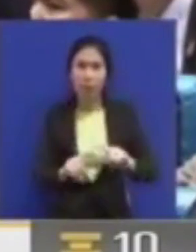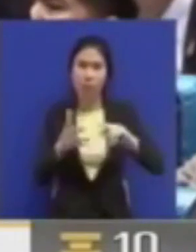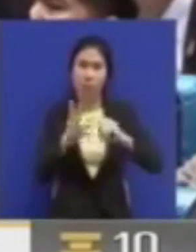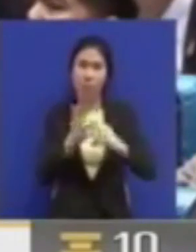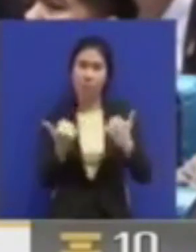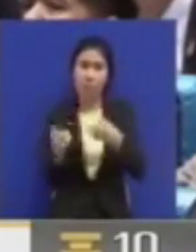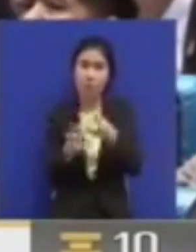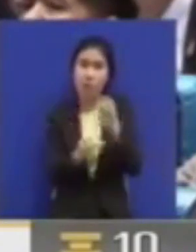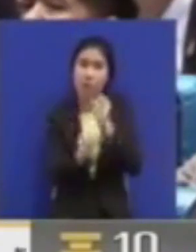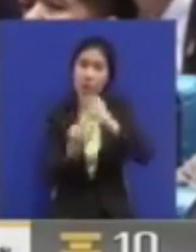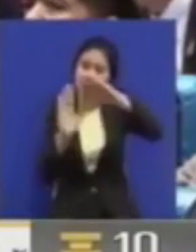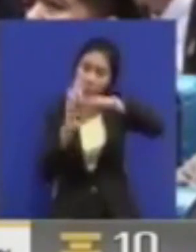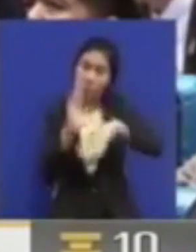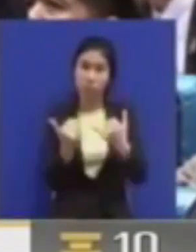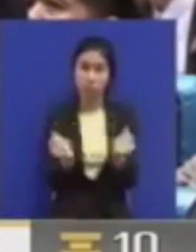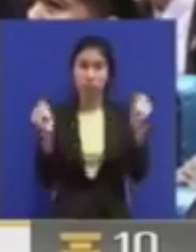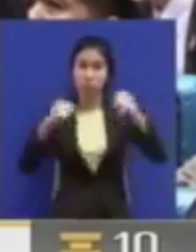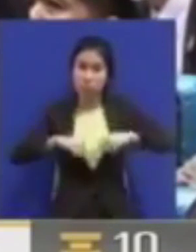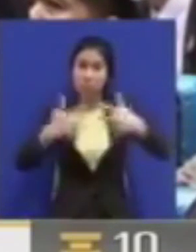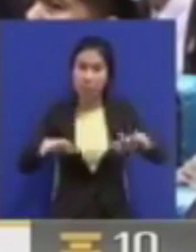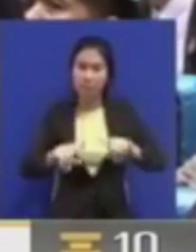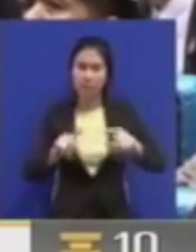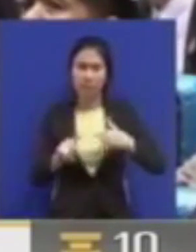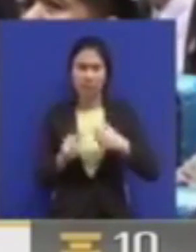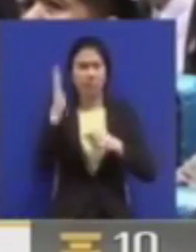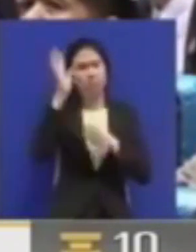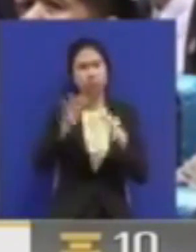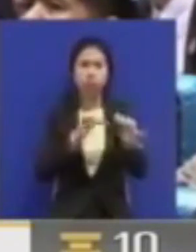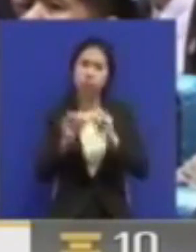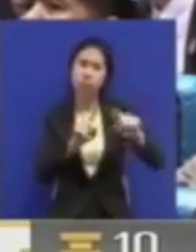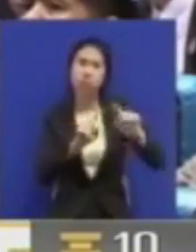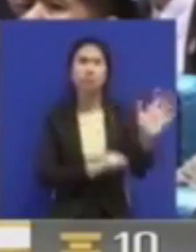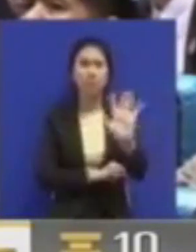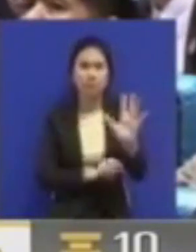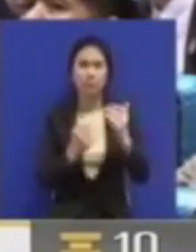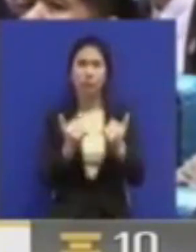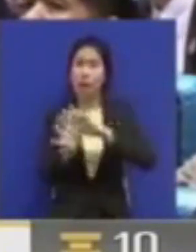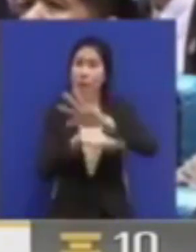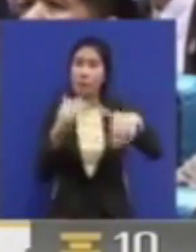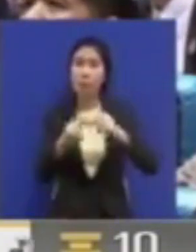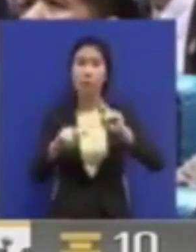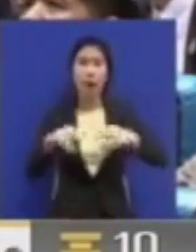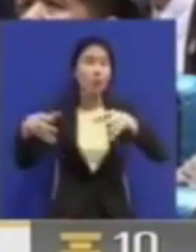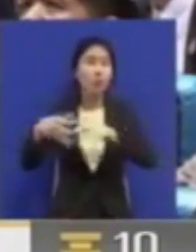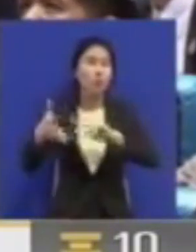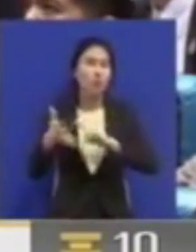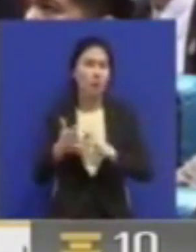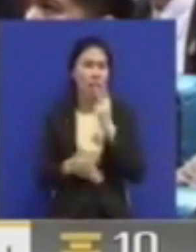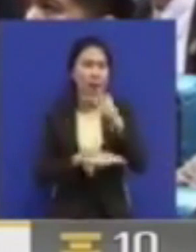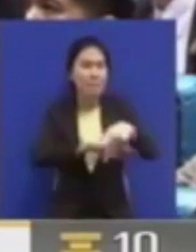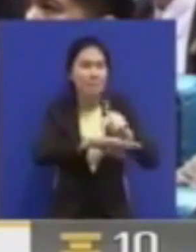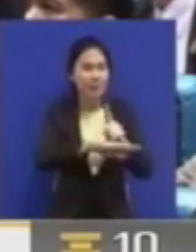นึง นั่นเป็นเหตุผลทางการแต่ของแท้คืออะไรล่ะ เออ ไลน์มาบอกหน่อยสิ ถามว่าเมื่อถามว่าครั้